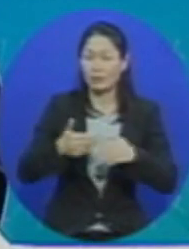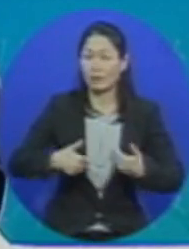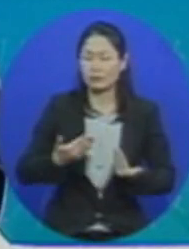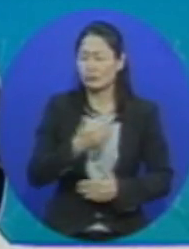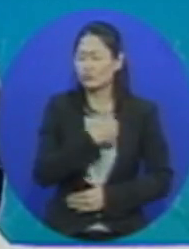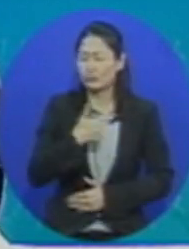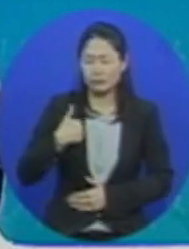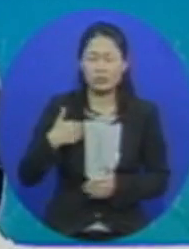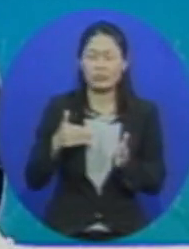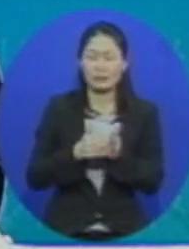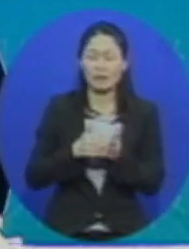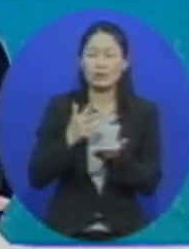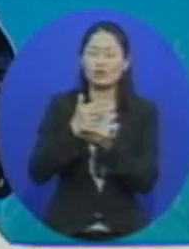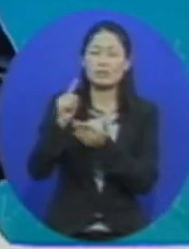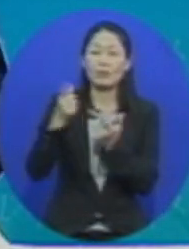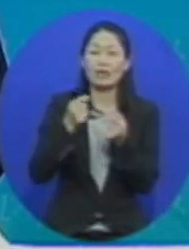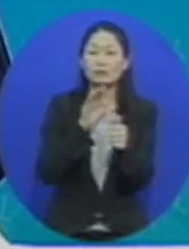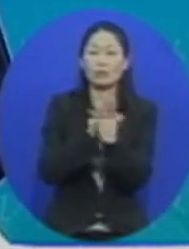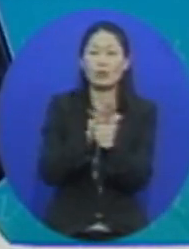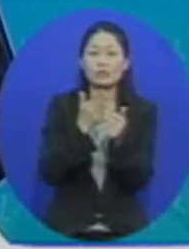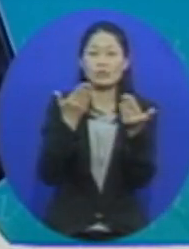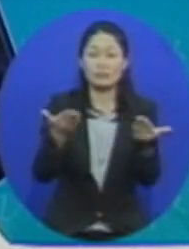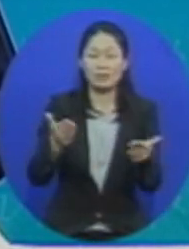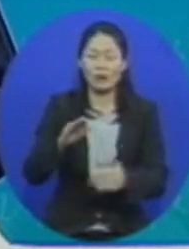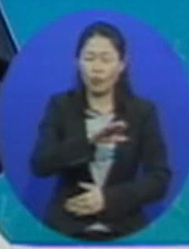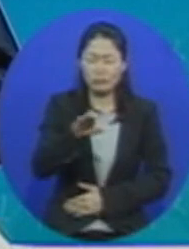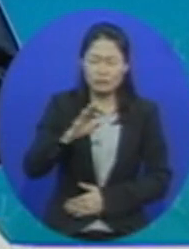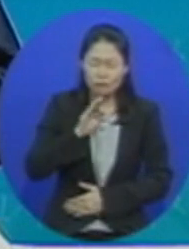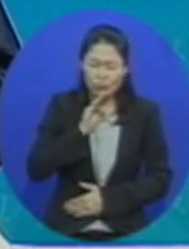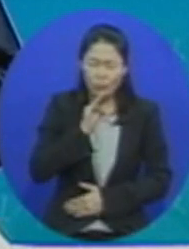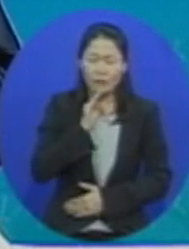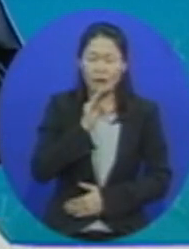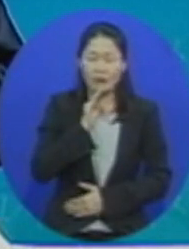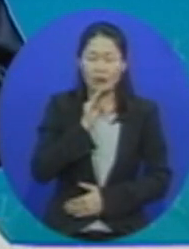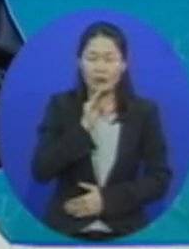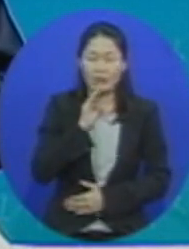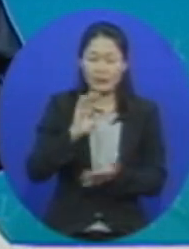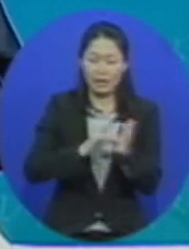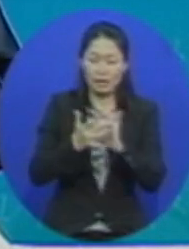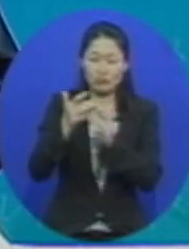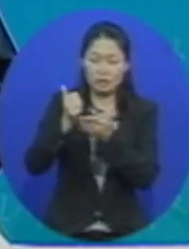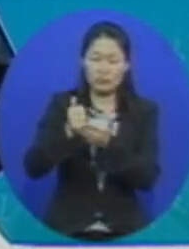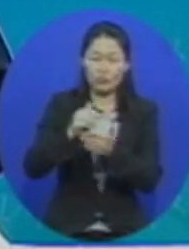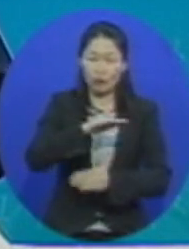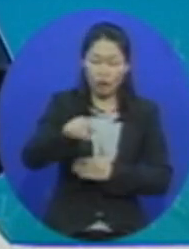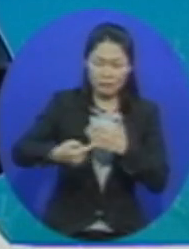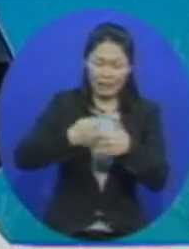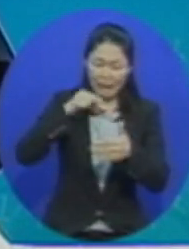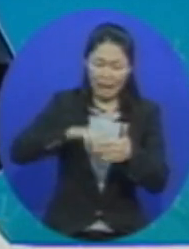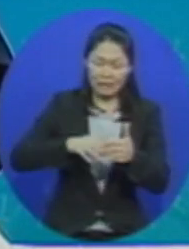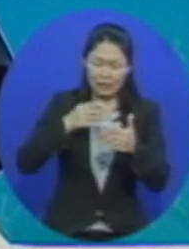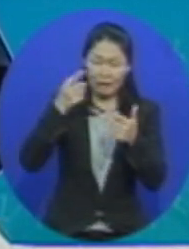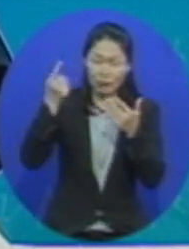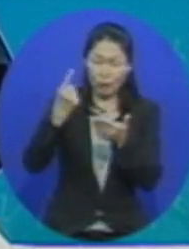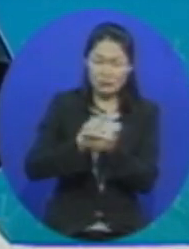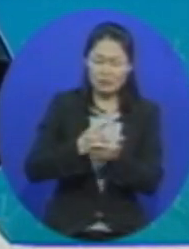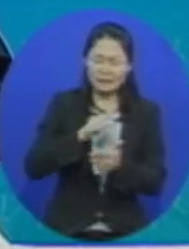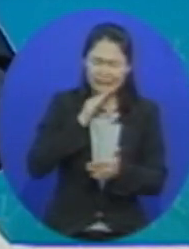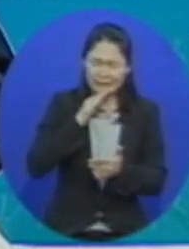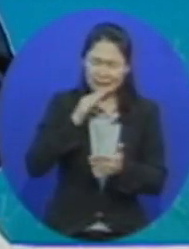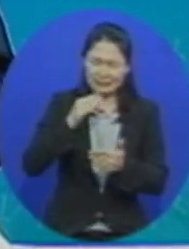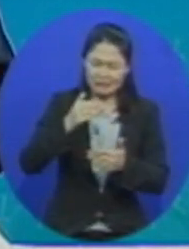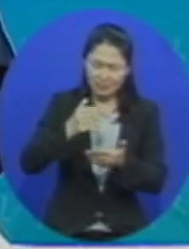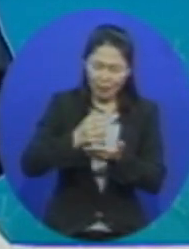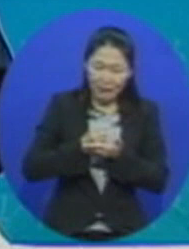추 집 그렇게 해주세요 여러분이 정말 예수님 여러분 안에 오신 것을 정말 진지하게 받아들이고